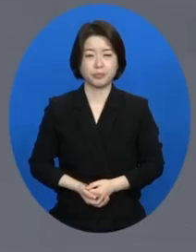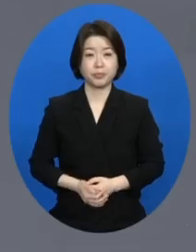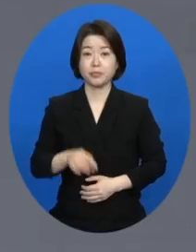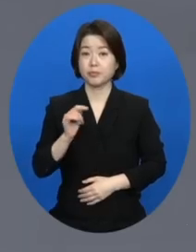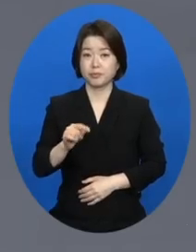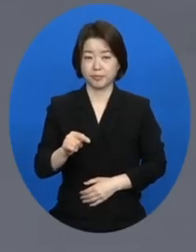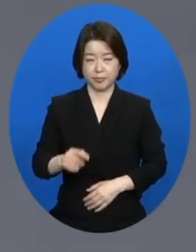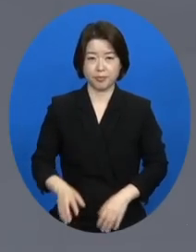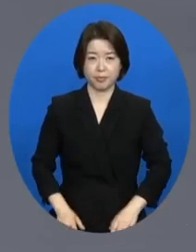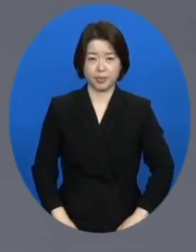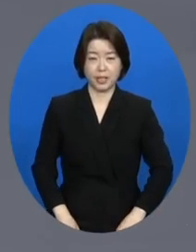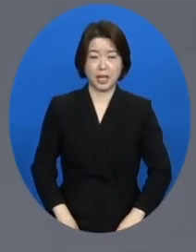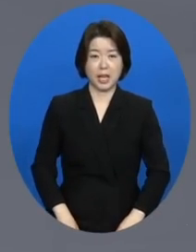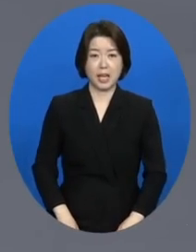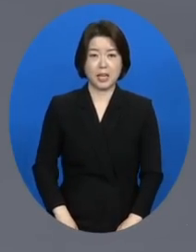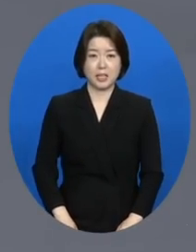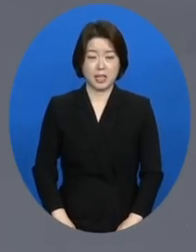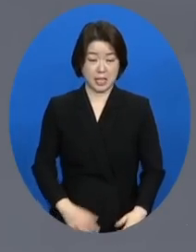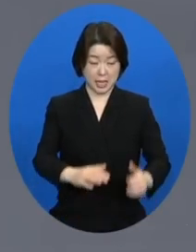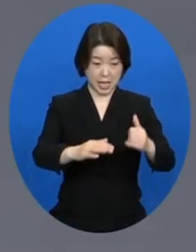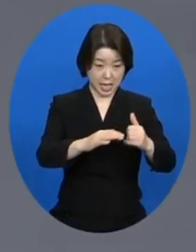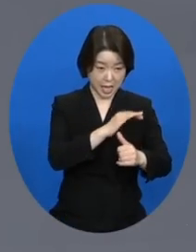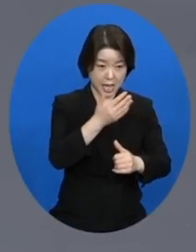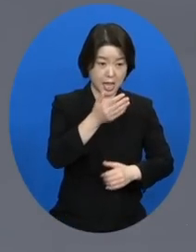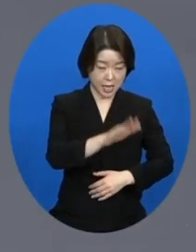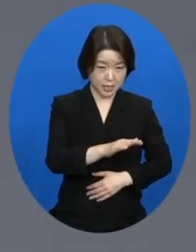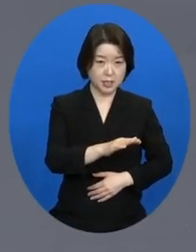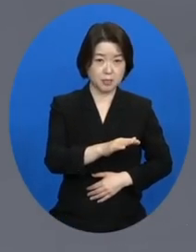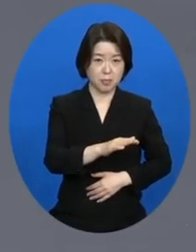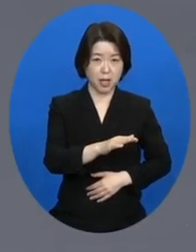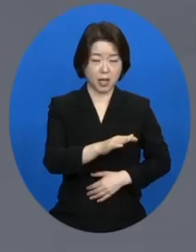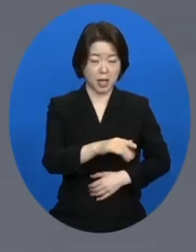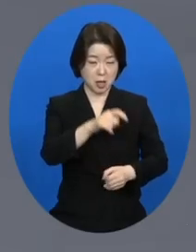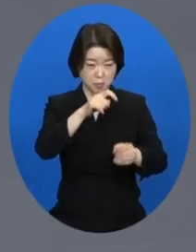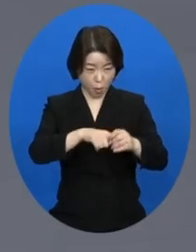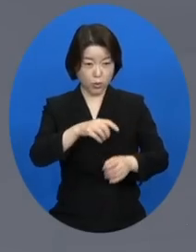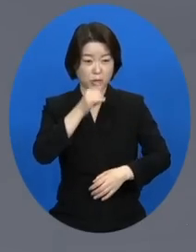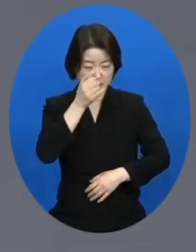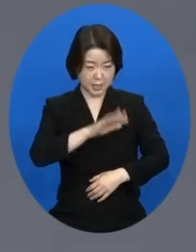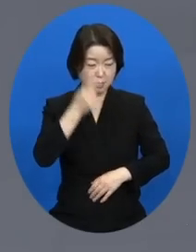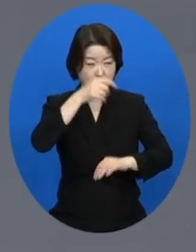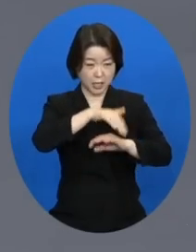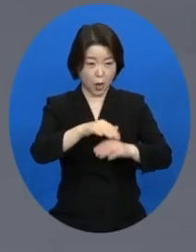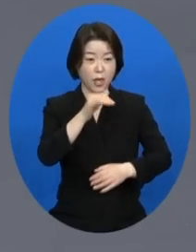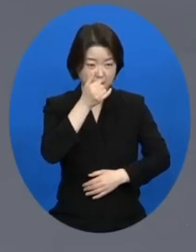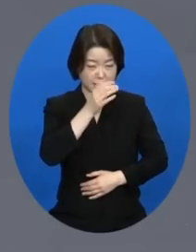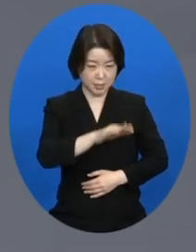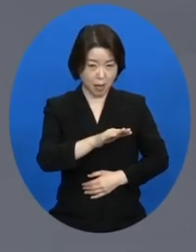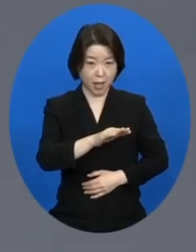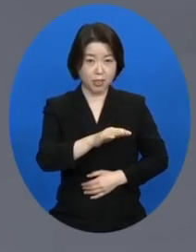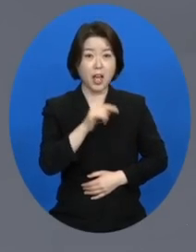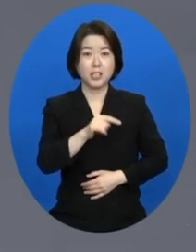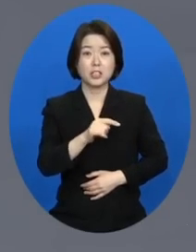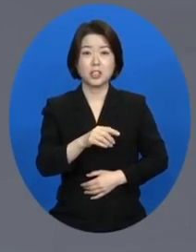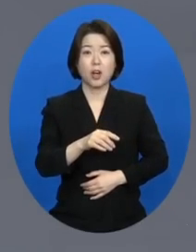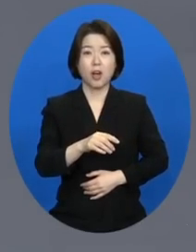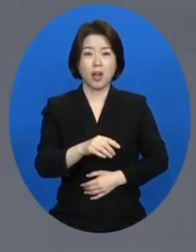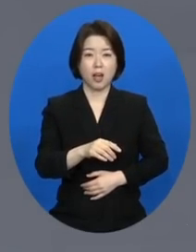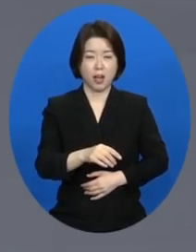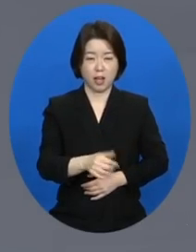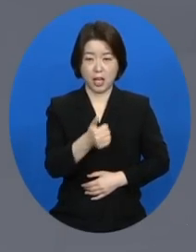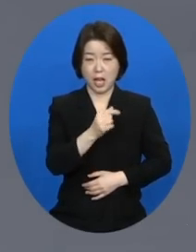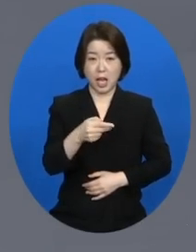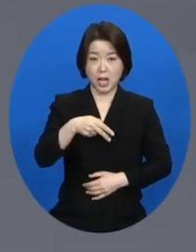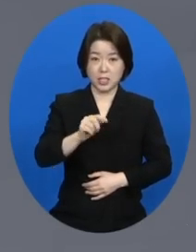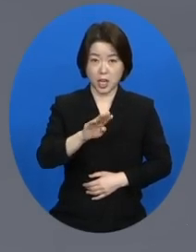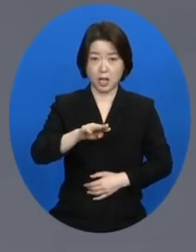여기에서 이 해하려 하였으나 라고 하는 것이 단어로 이제 의도하였으나 계획하였으나 라는 뜻의 바로 하샤브라고